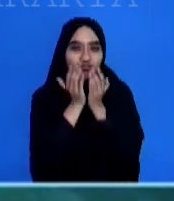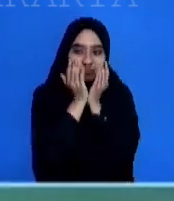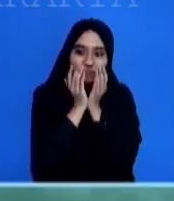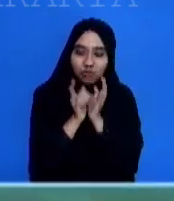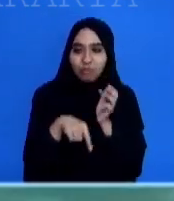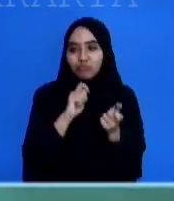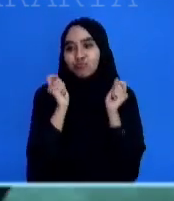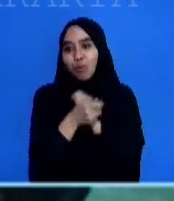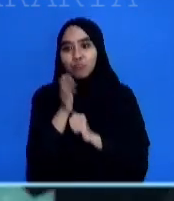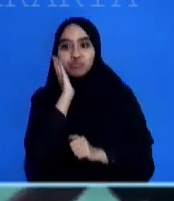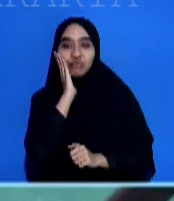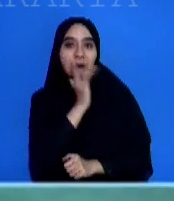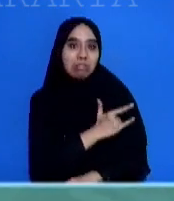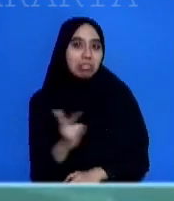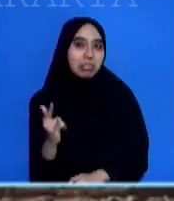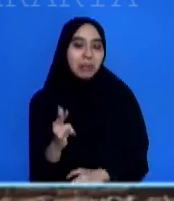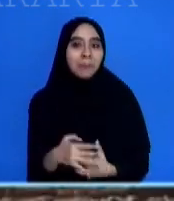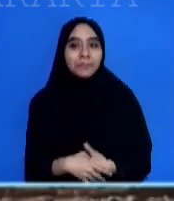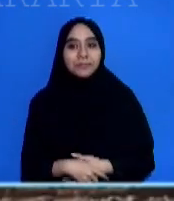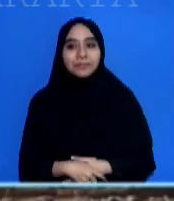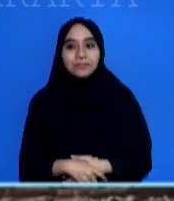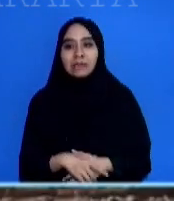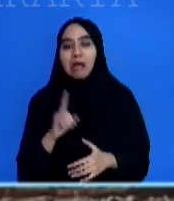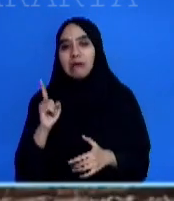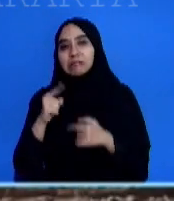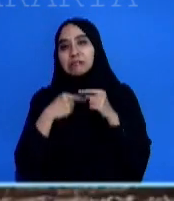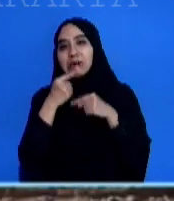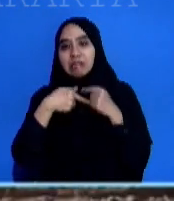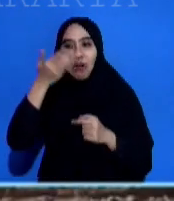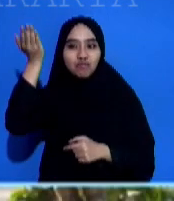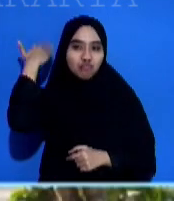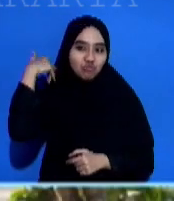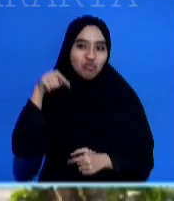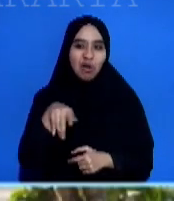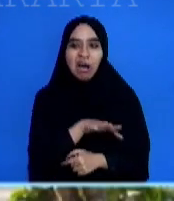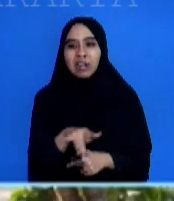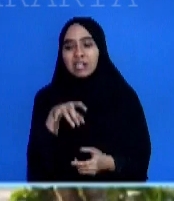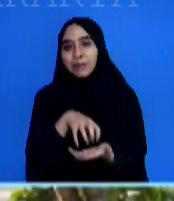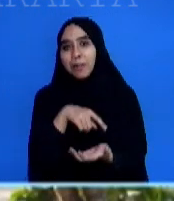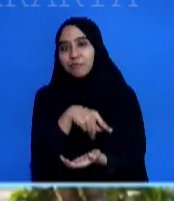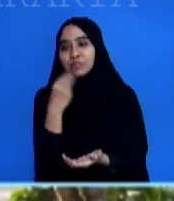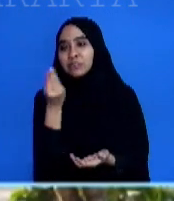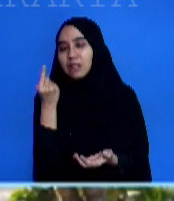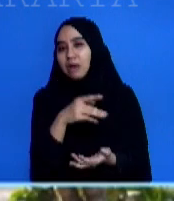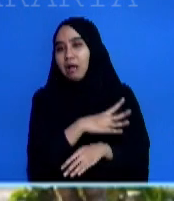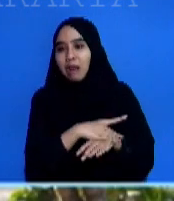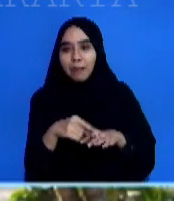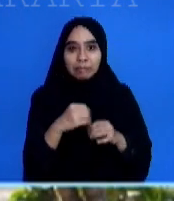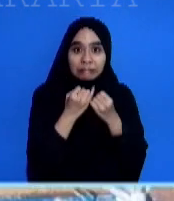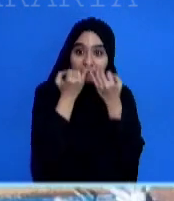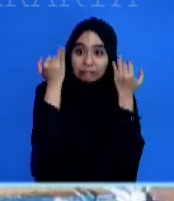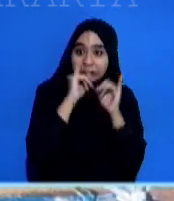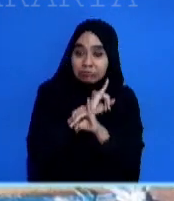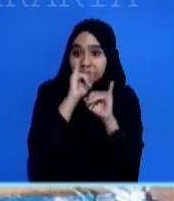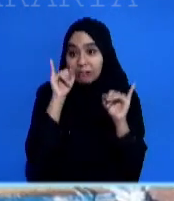enem ananging ing sengah mitos kasebat Umbul celereng pancen mujudaken papan wisata alam ingkangah Lan